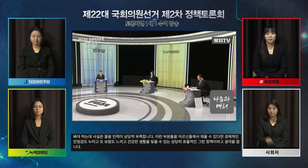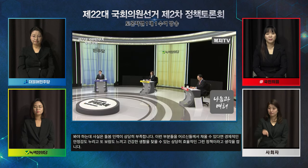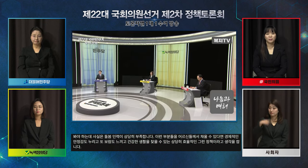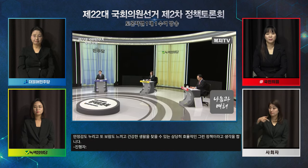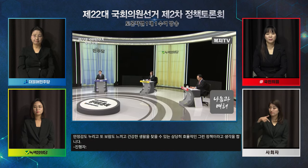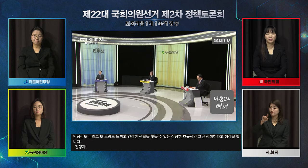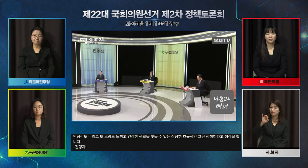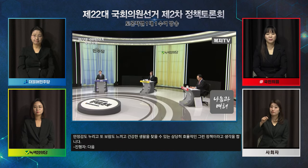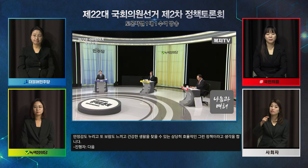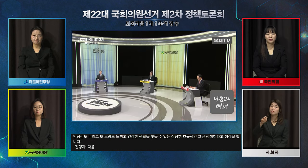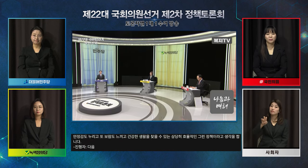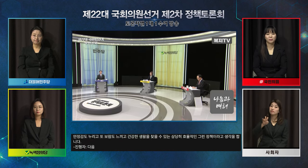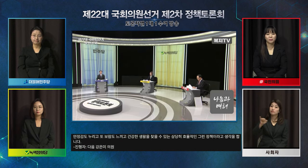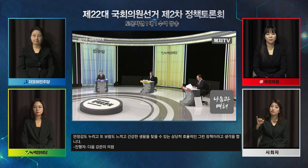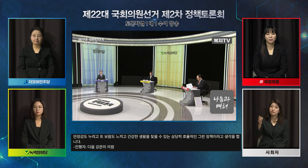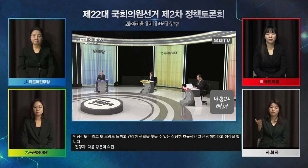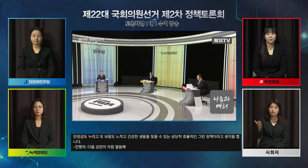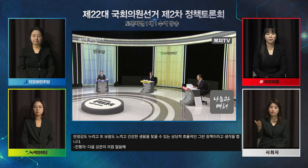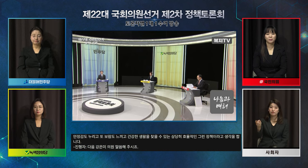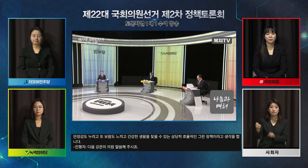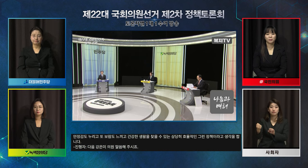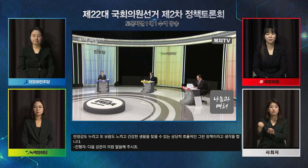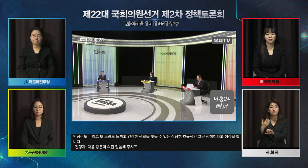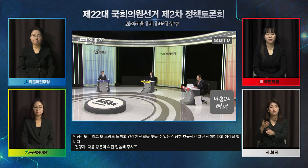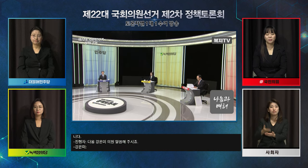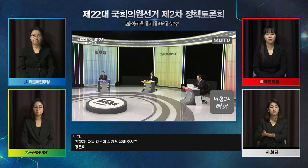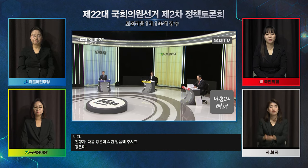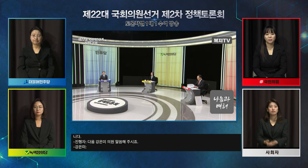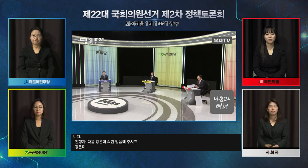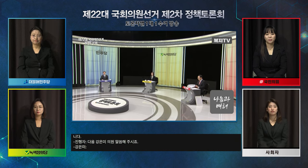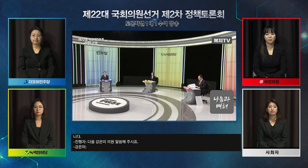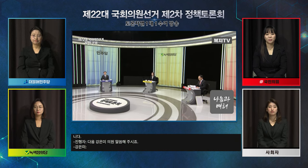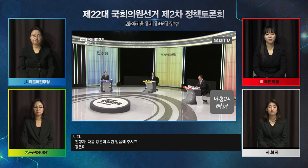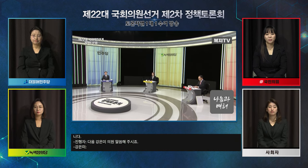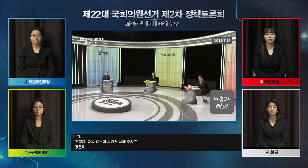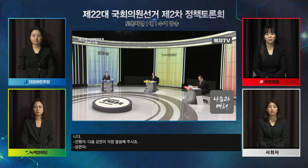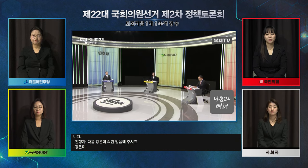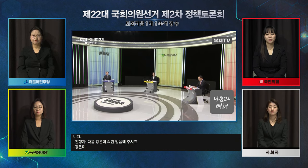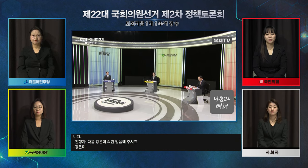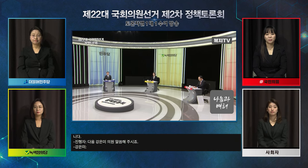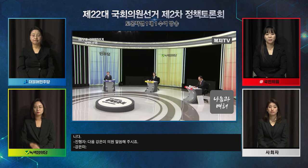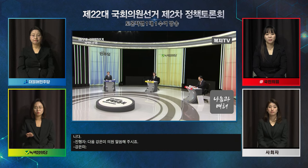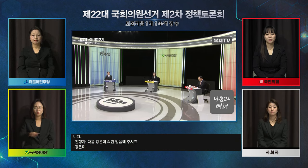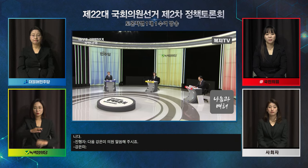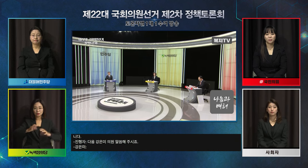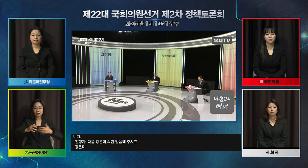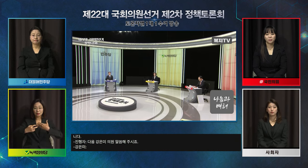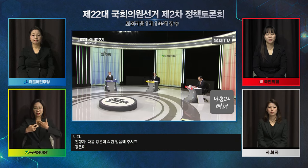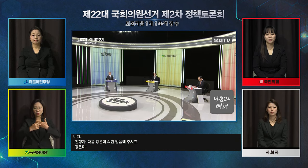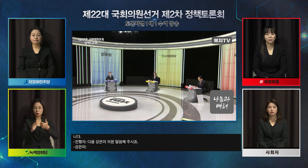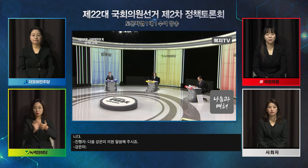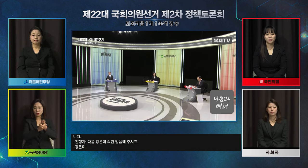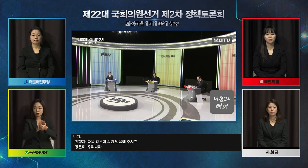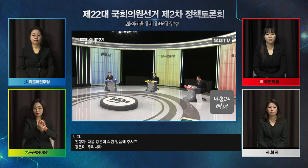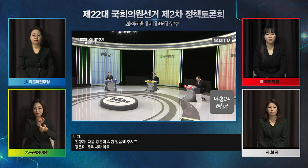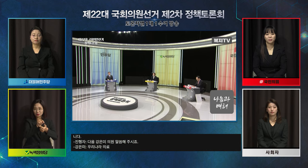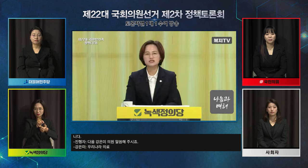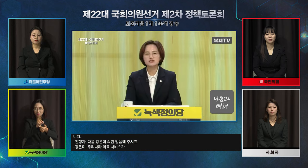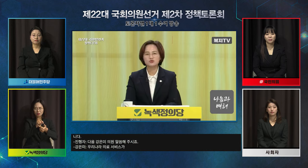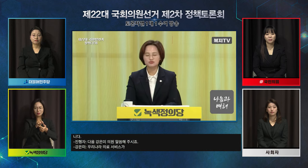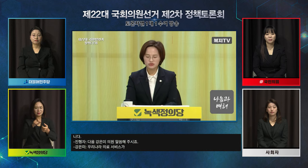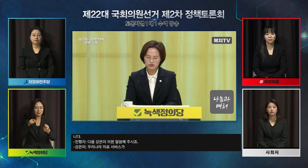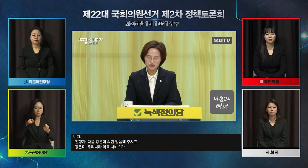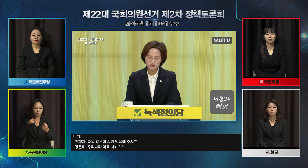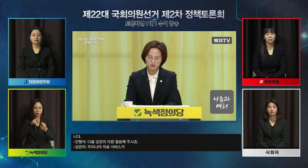강흠희 의원 말씀해 주시죠. 네. 우리나라 의료서비스가 접근성이